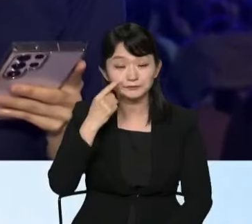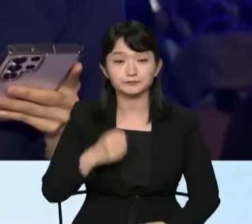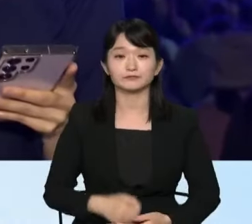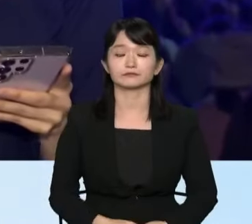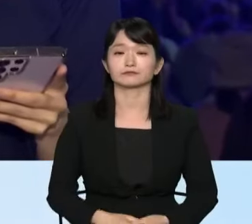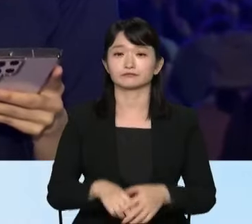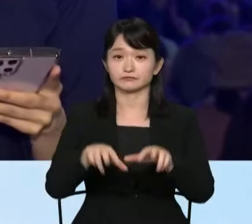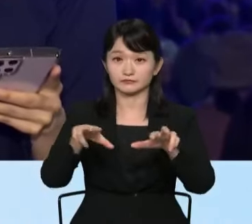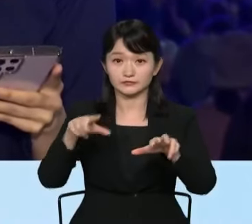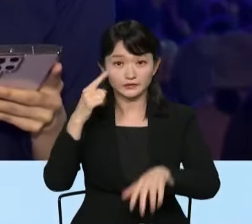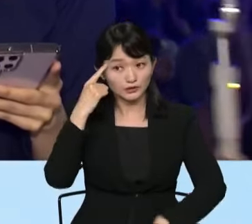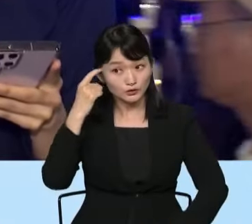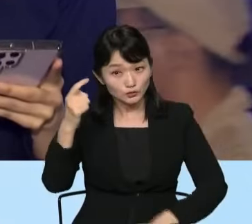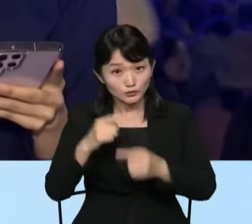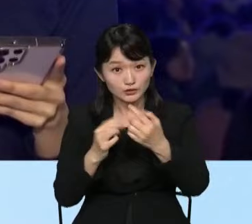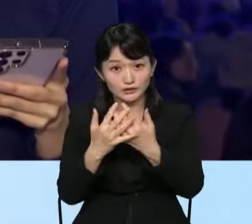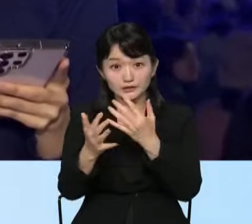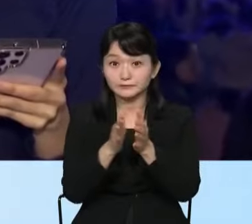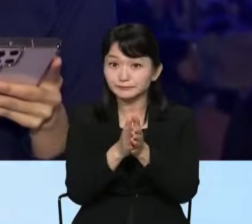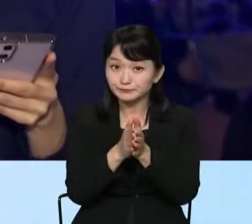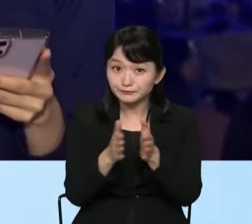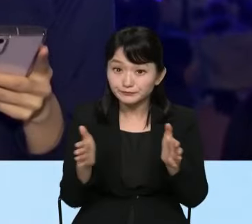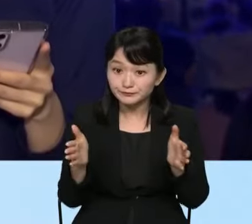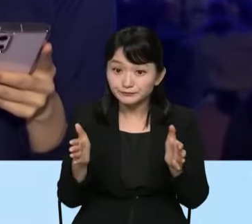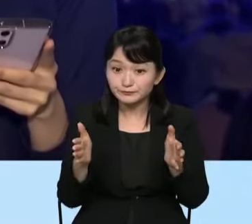기자, 이제 막 추모 대회가 시작이 됐죠?